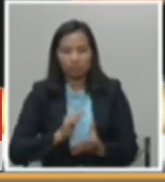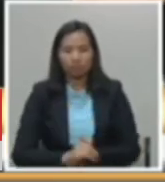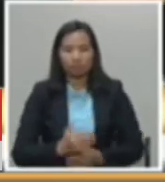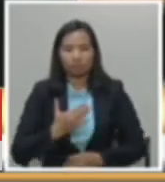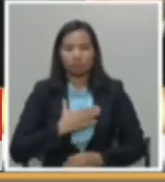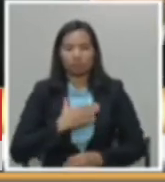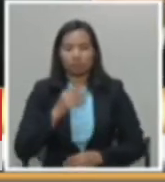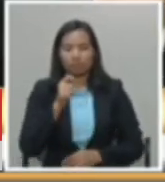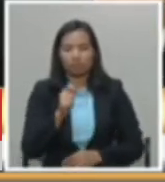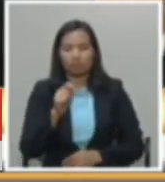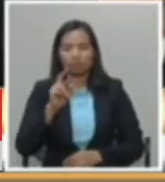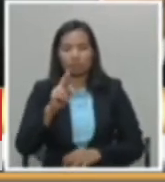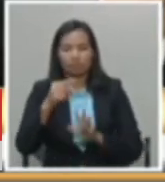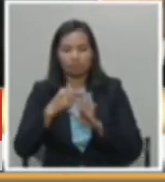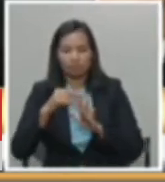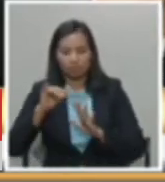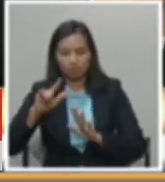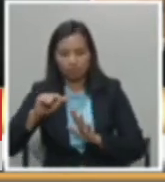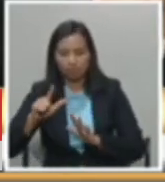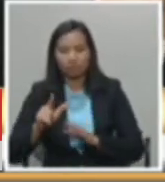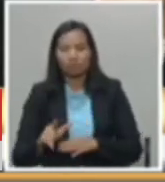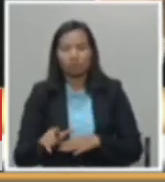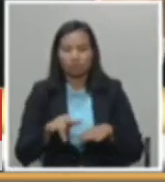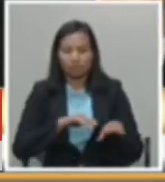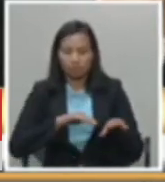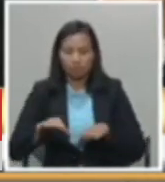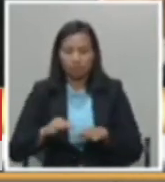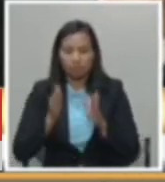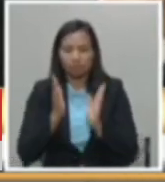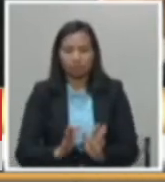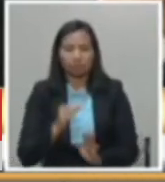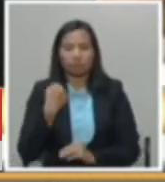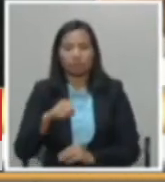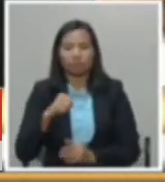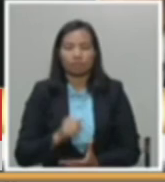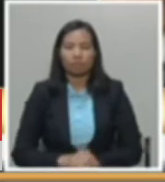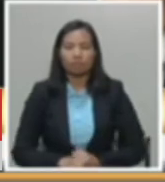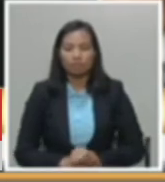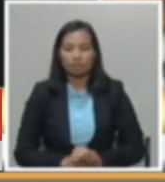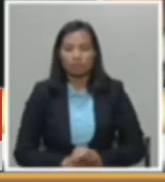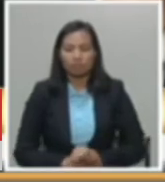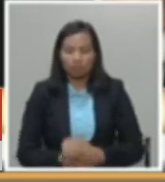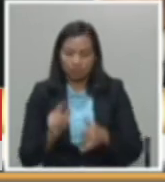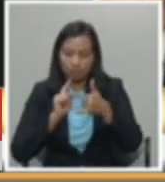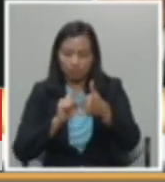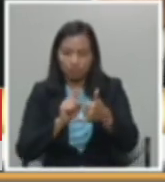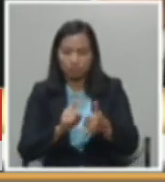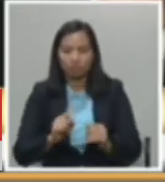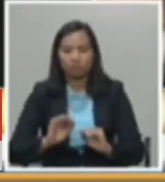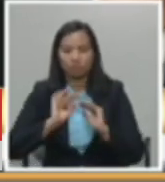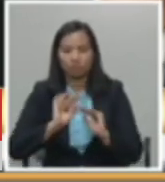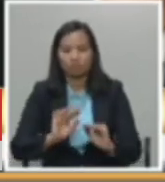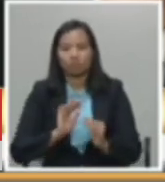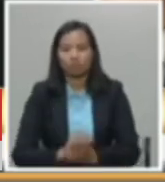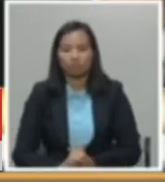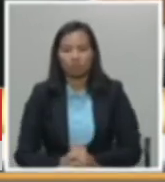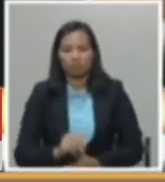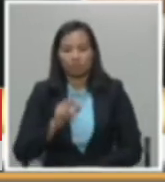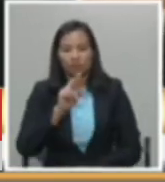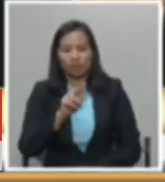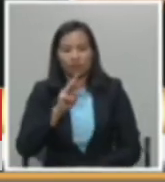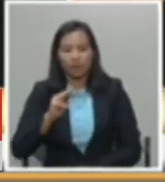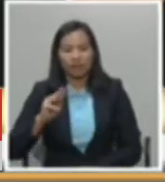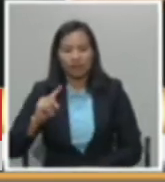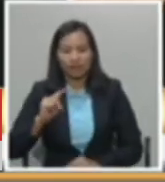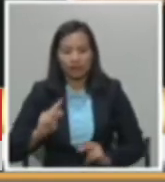อรุณเป็นรองผู้กับพร้อมลูกน้อง10คนสืบฉะนั้นผมฝากท่านว่ารัฐมนตรีมหาไทยนาย